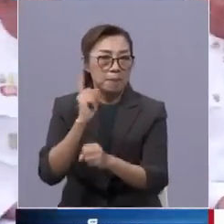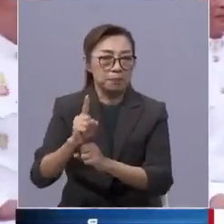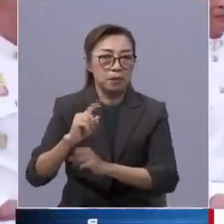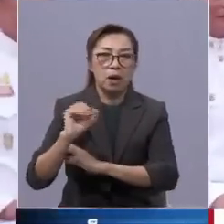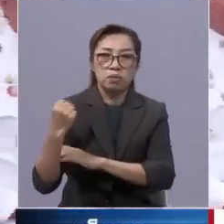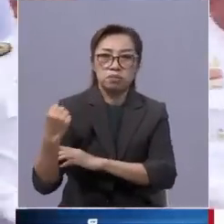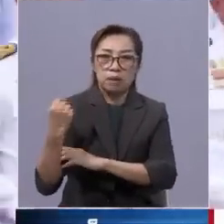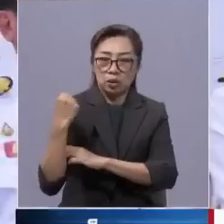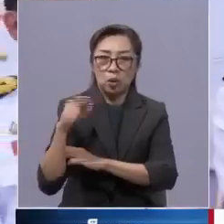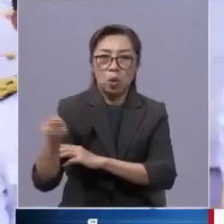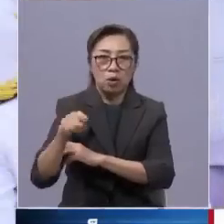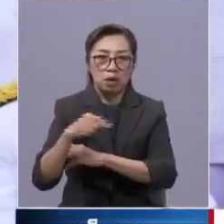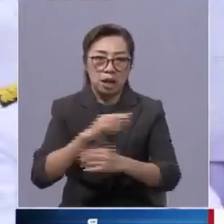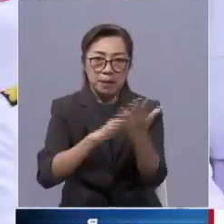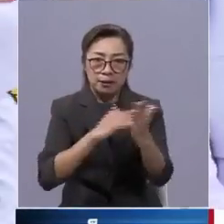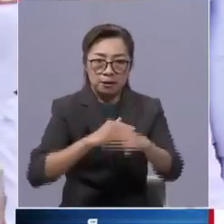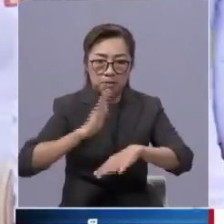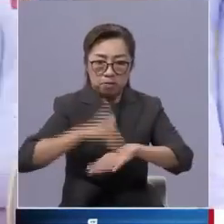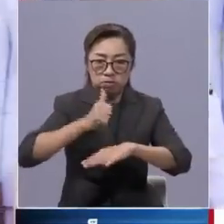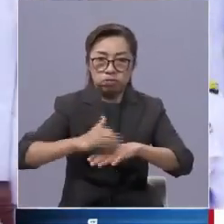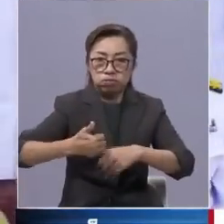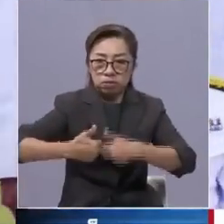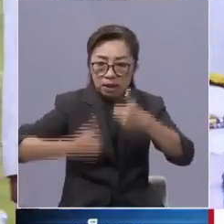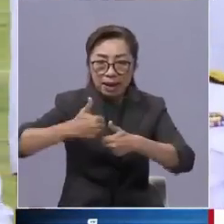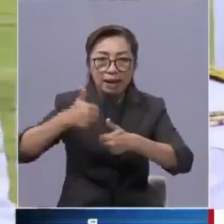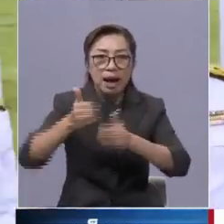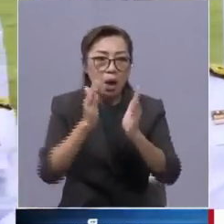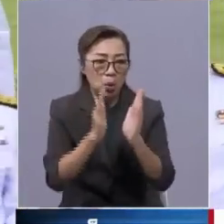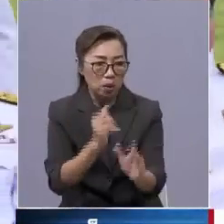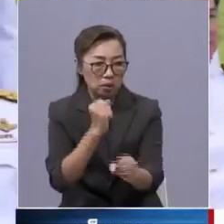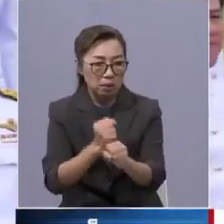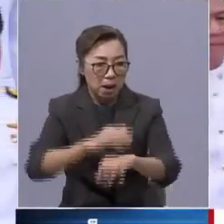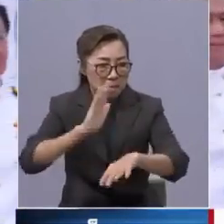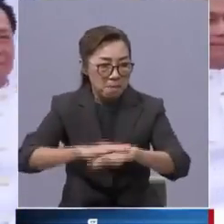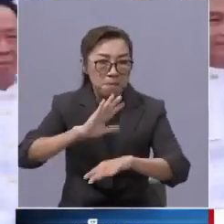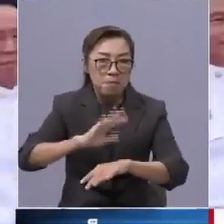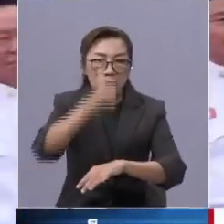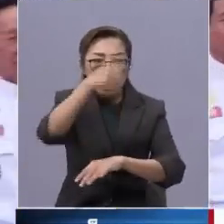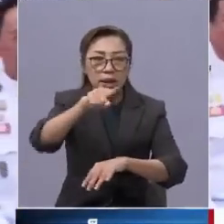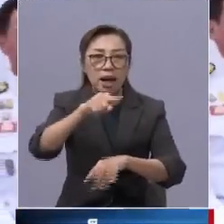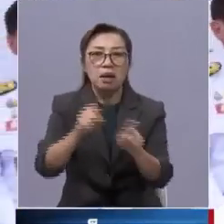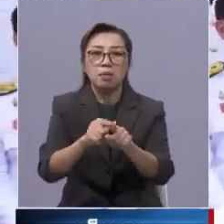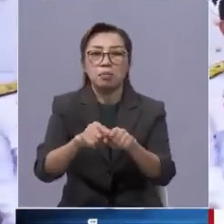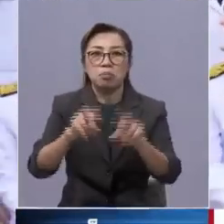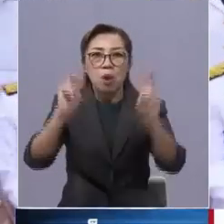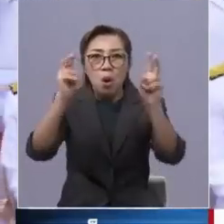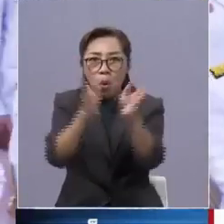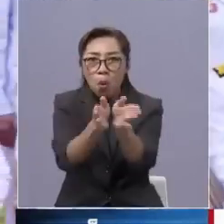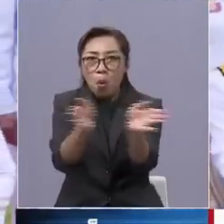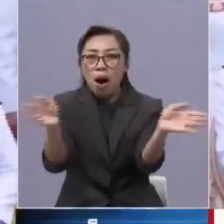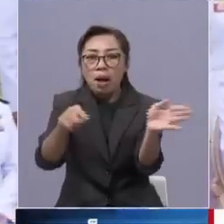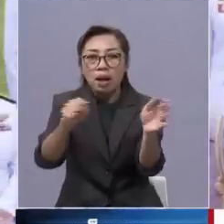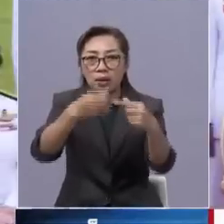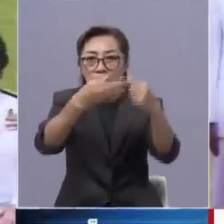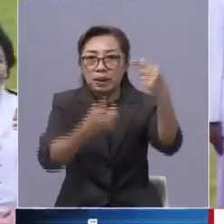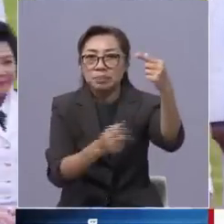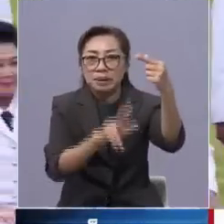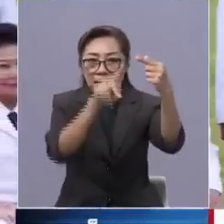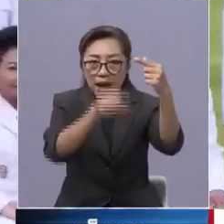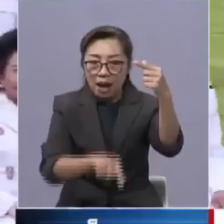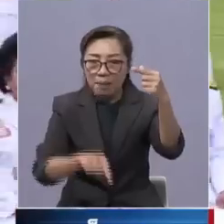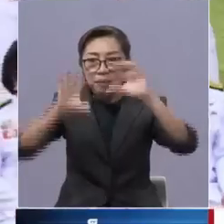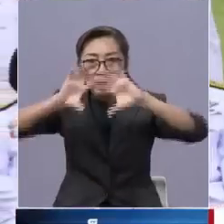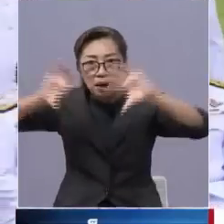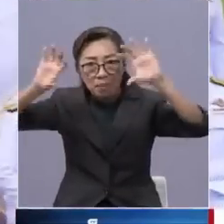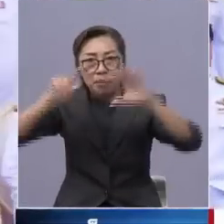ถในการแข่งขันพัฒนาศักยภาพในทรัพยากรมนุษย์มีการวางกรอบแบบกว้างๆเอาไว้13ด้านหน้าที่ของรัฐอี